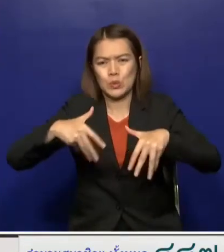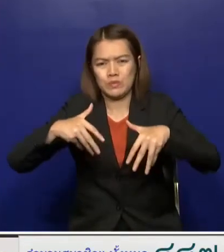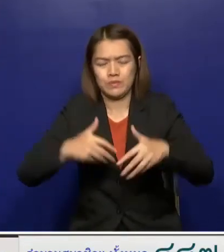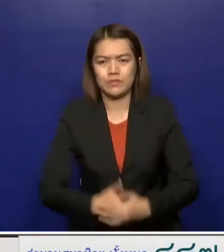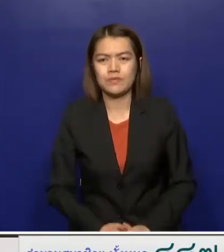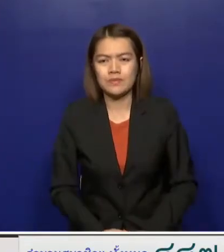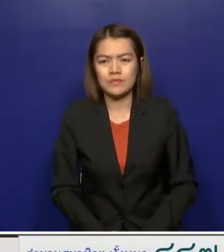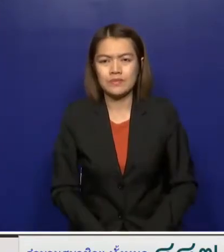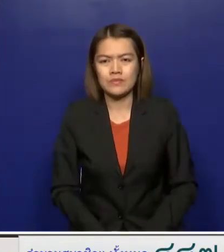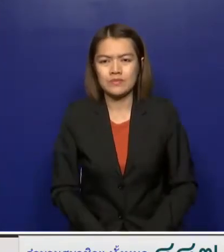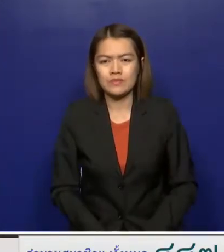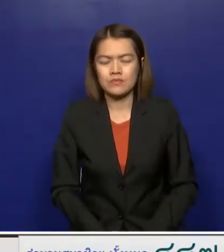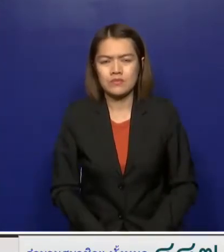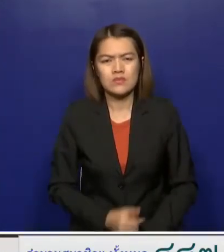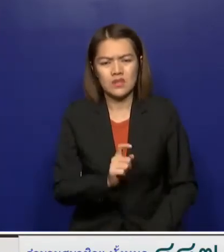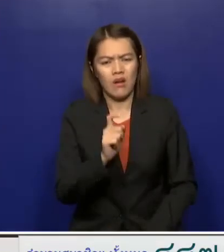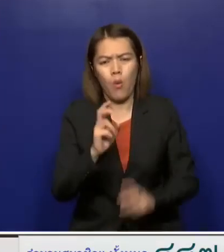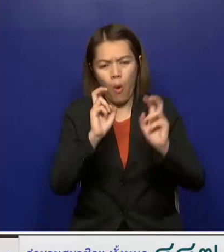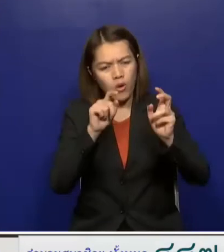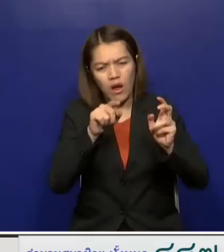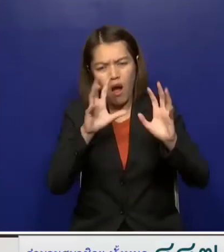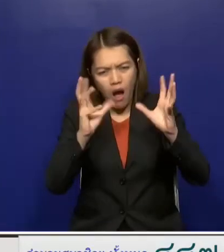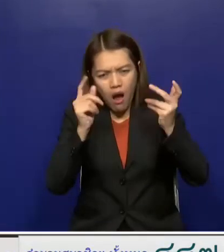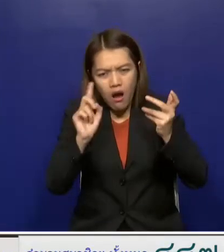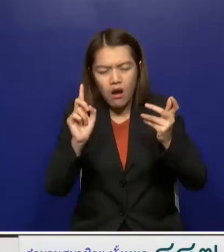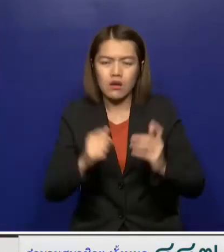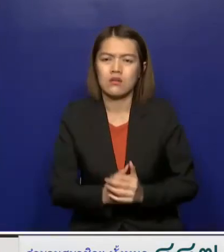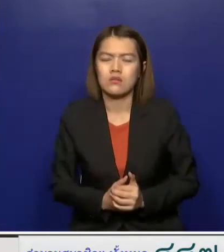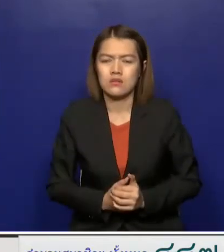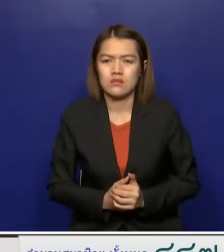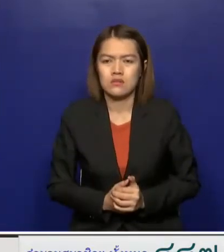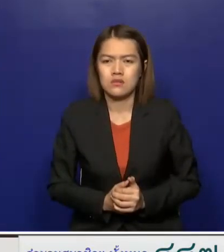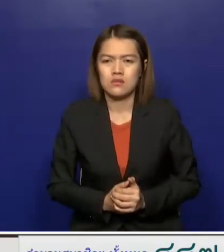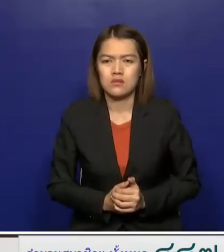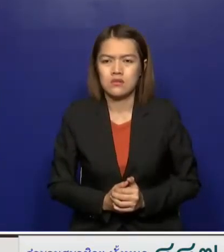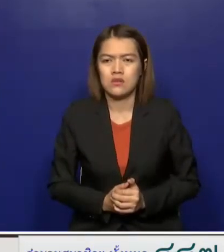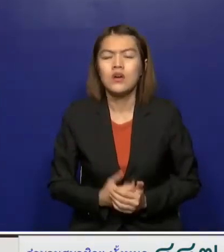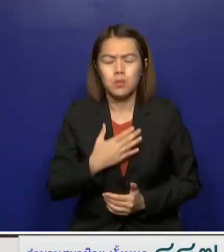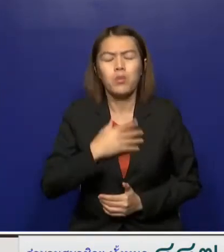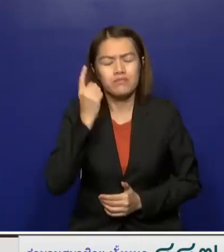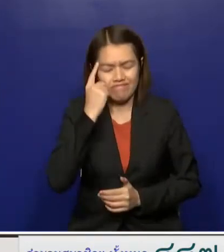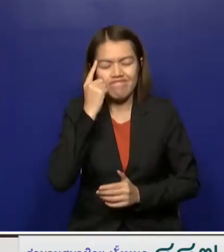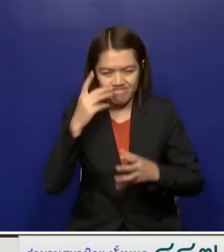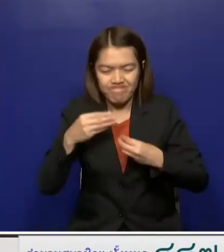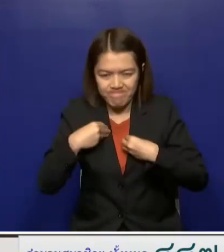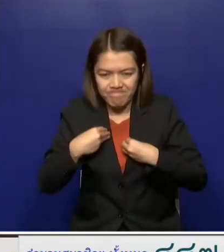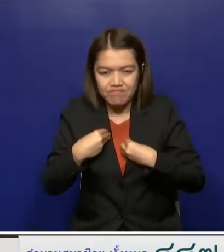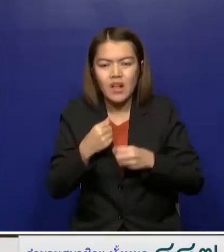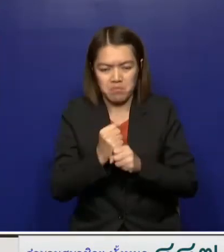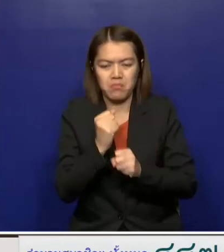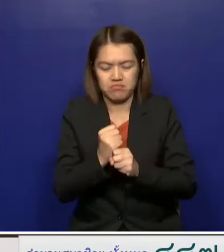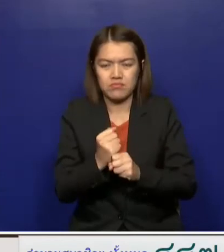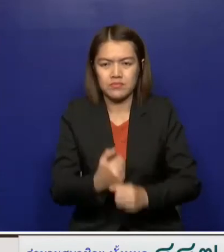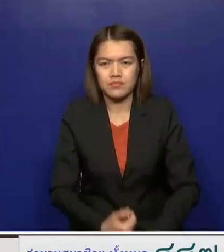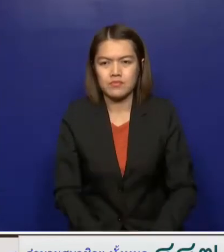เรื่องนี้มันหายไปได้ยัไผมคิดว่าเห็นด้วยนะครับที่สภาเราทำอย่างนี้